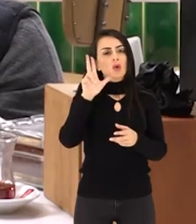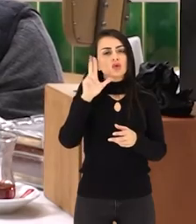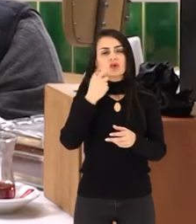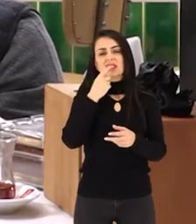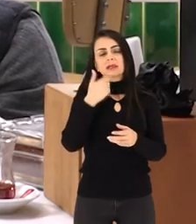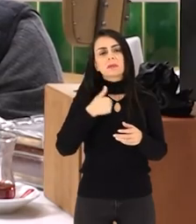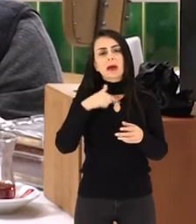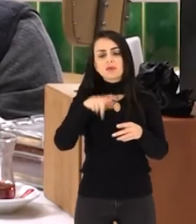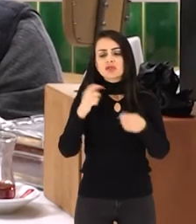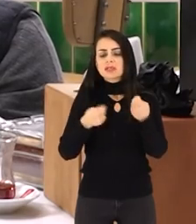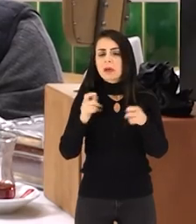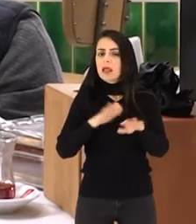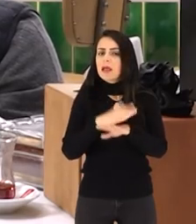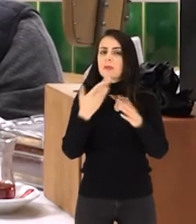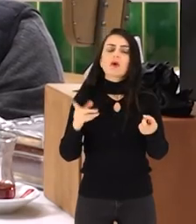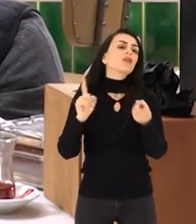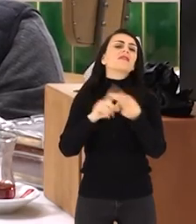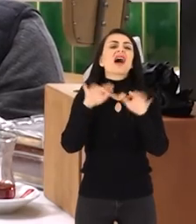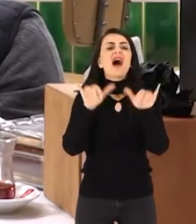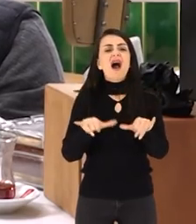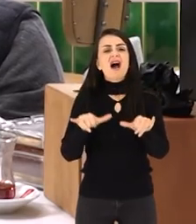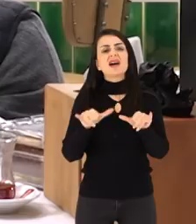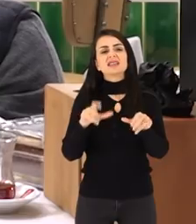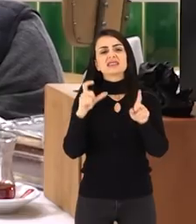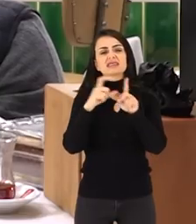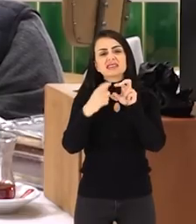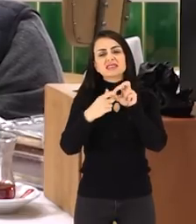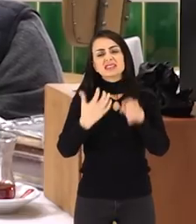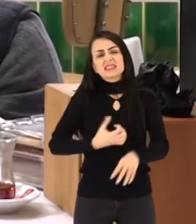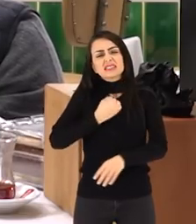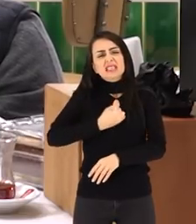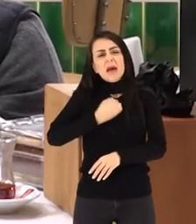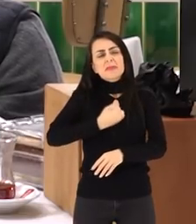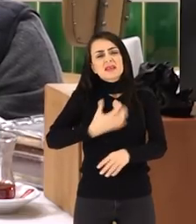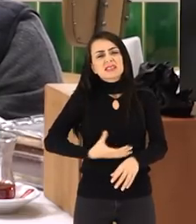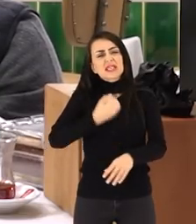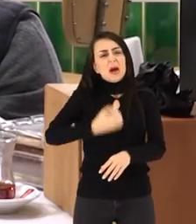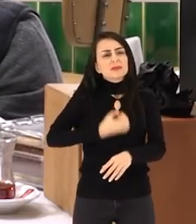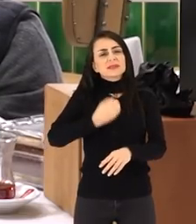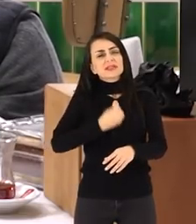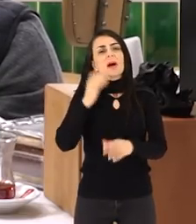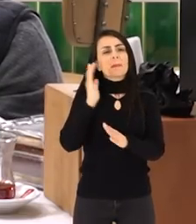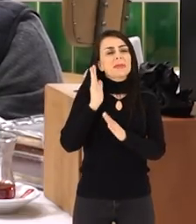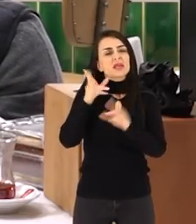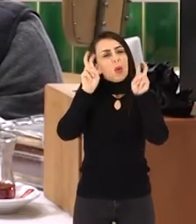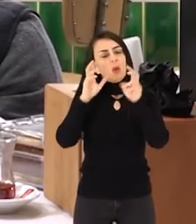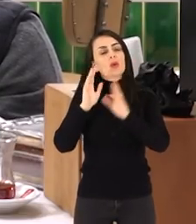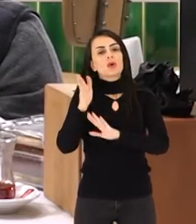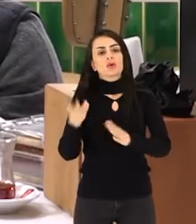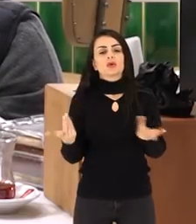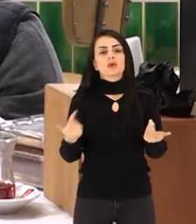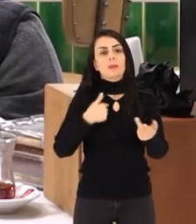yıldır bu işi yapıyorum ve aynı kalem üzerinden gidiliyor. Dram. Dolayısıyla teklifler böyle geliyor. Ben de